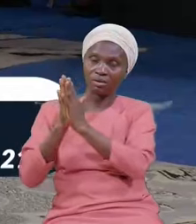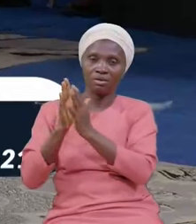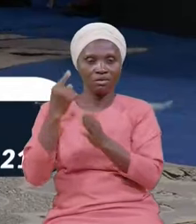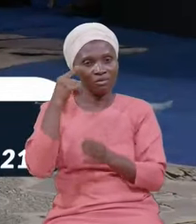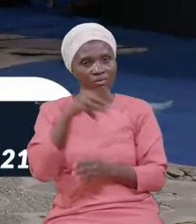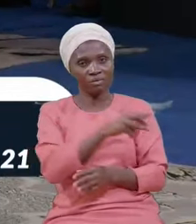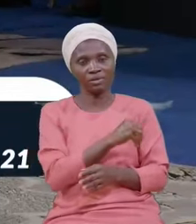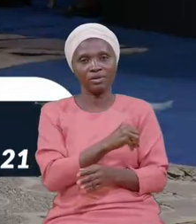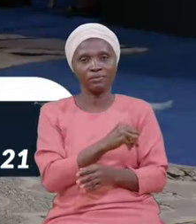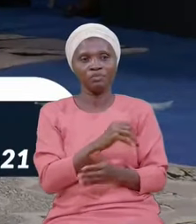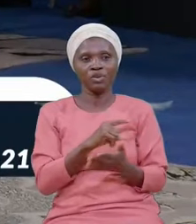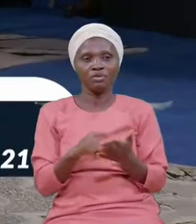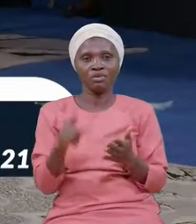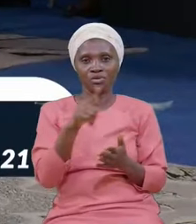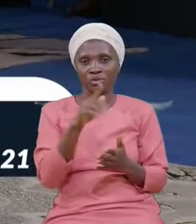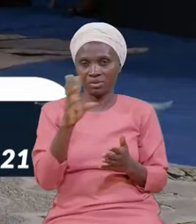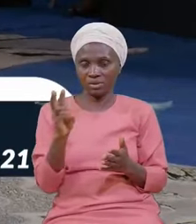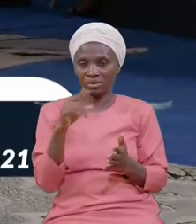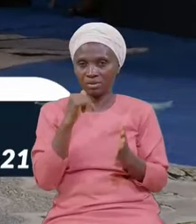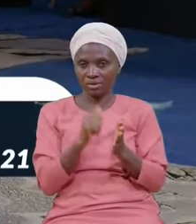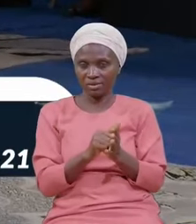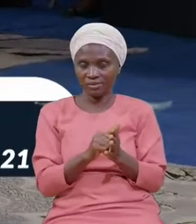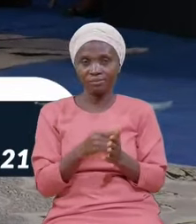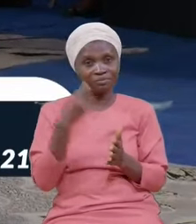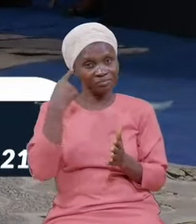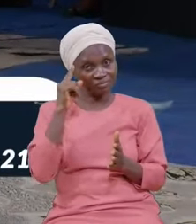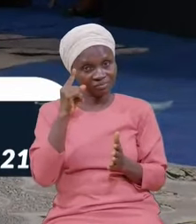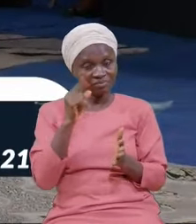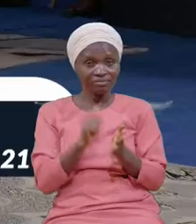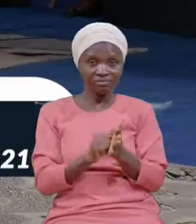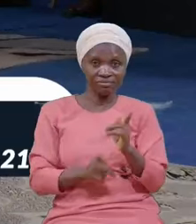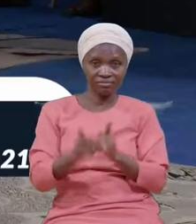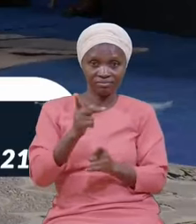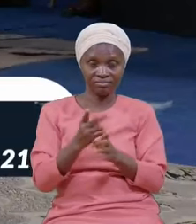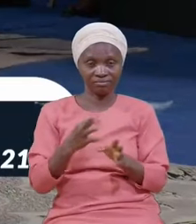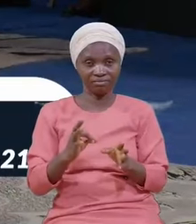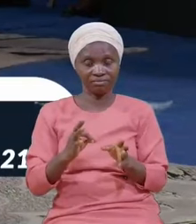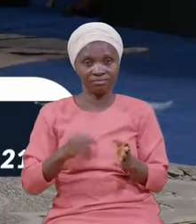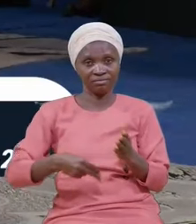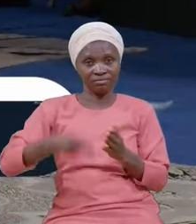nous convenait en effet d'avoir un souverain sacrificateur comme lui,